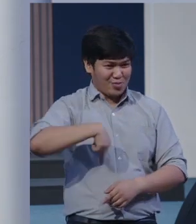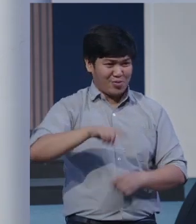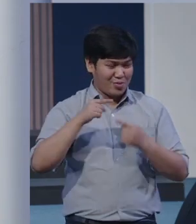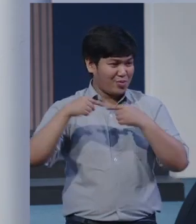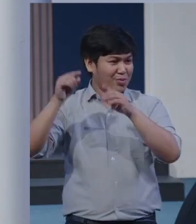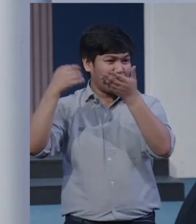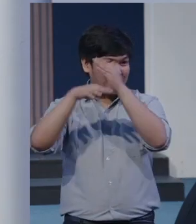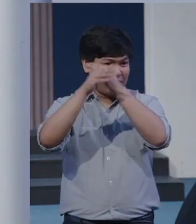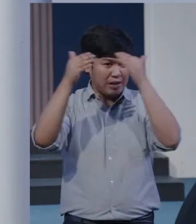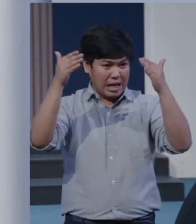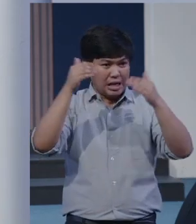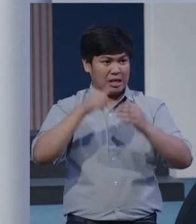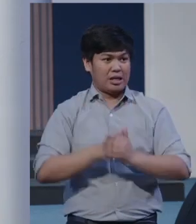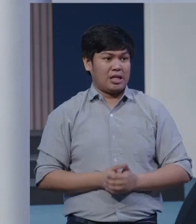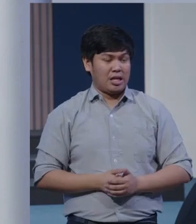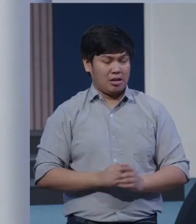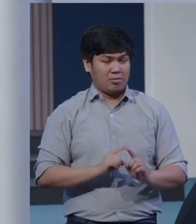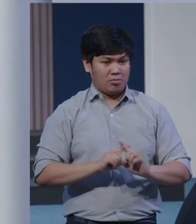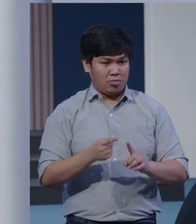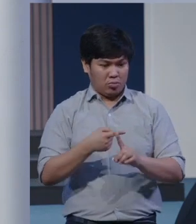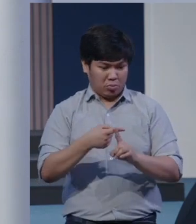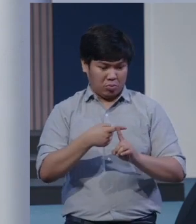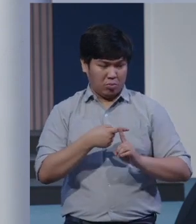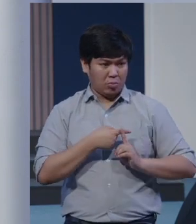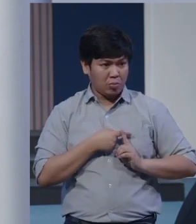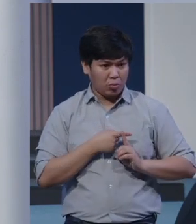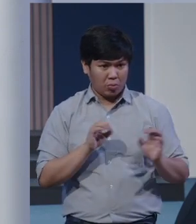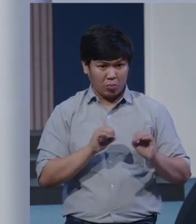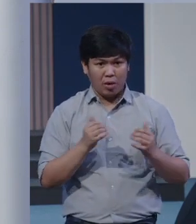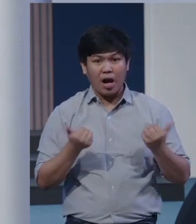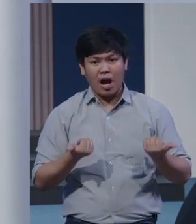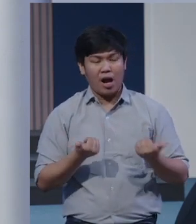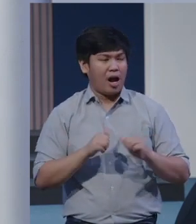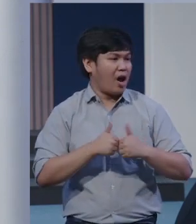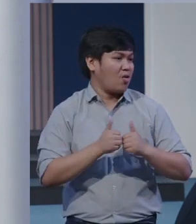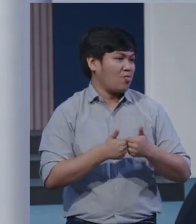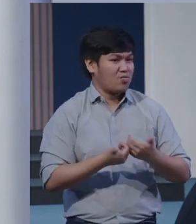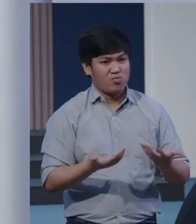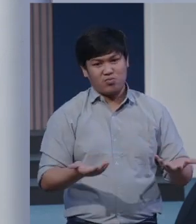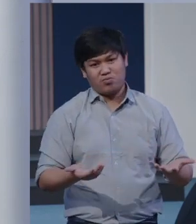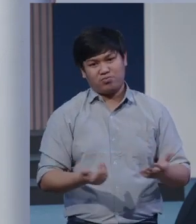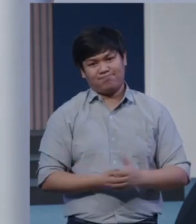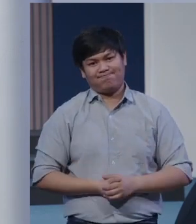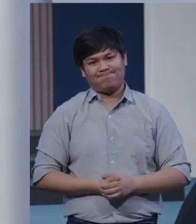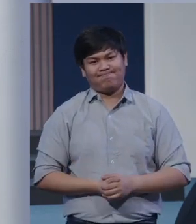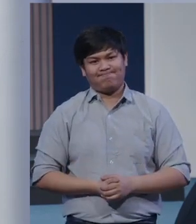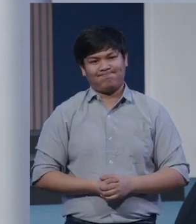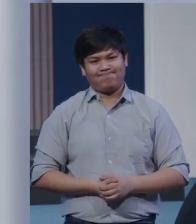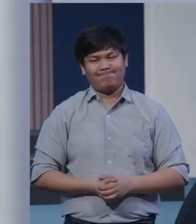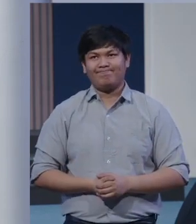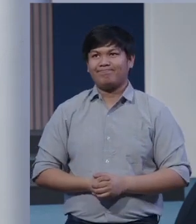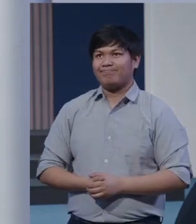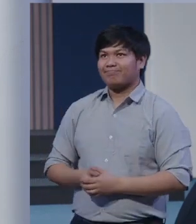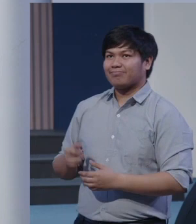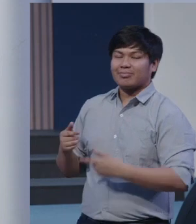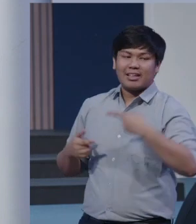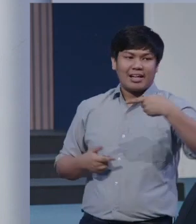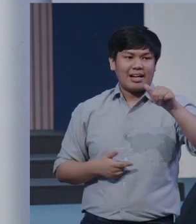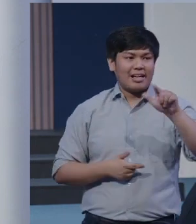Salvation dapat sinasabi natin to sa ating sarili araw-araw kaya magandang memoryahin yung galatians